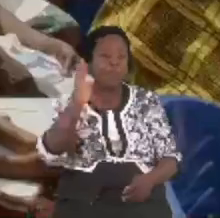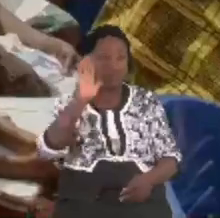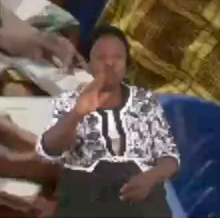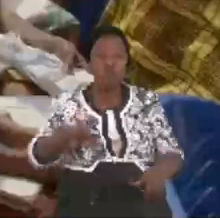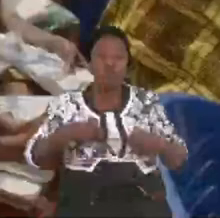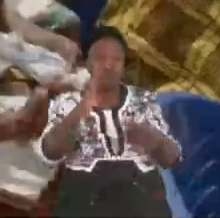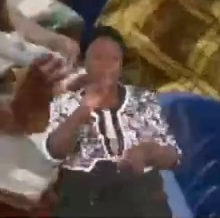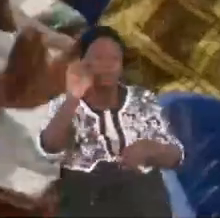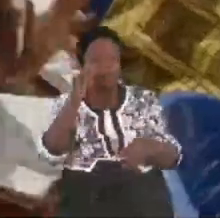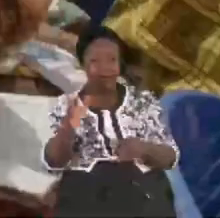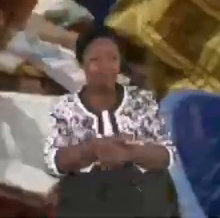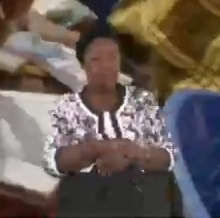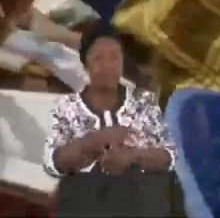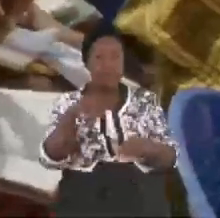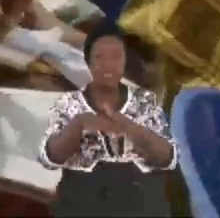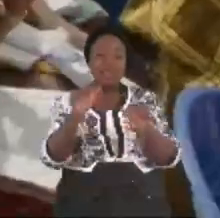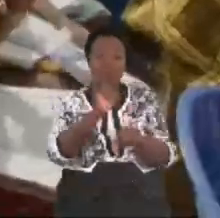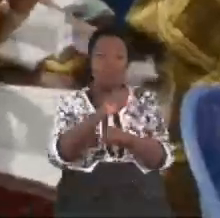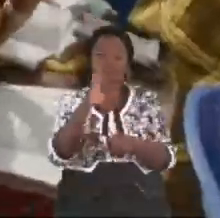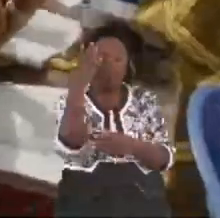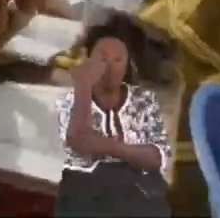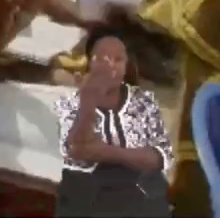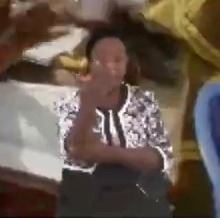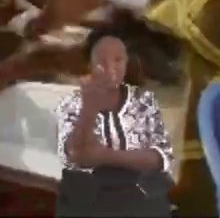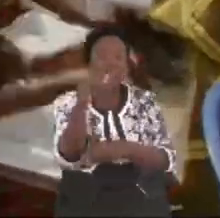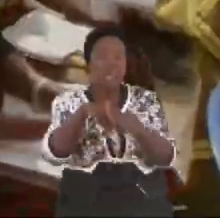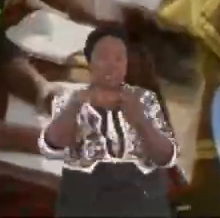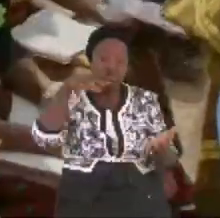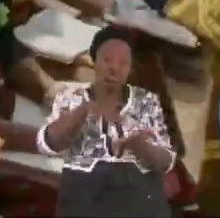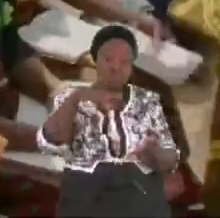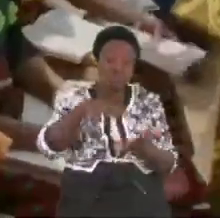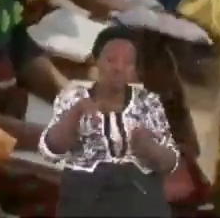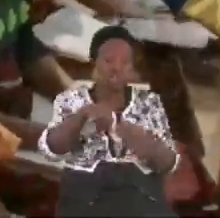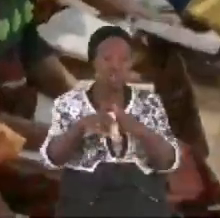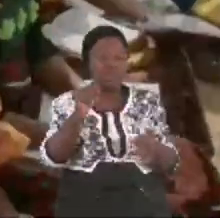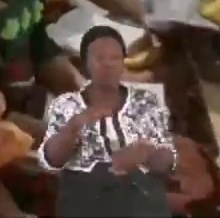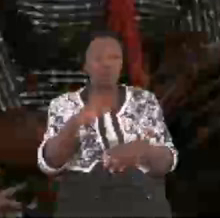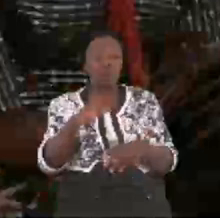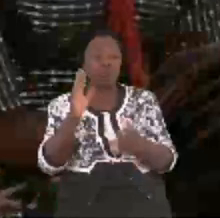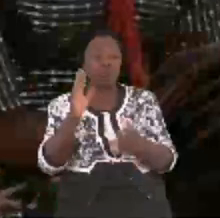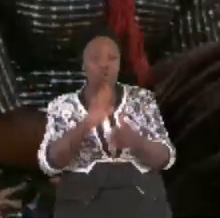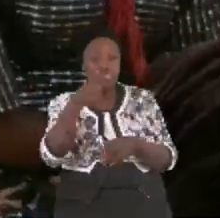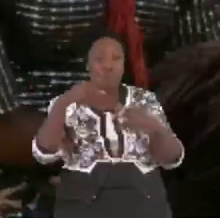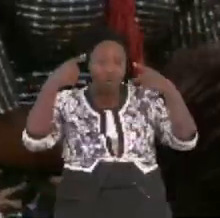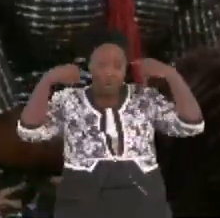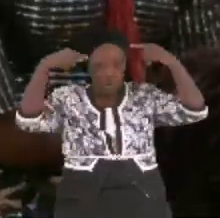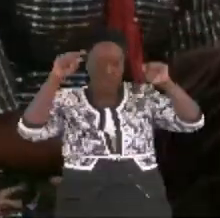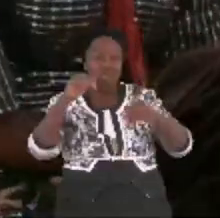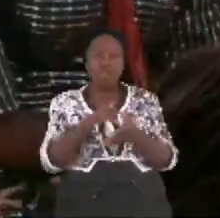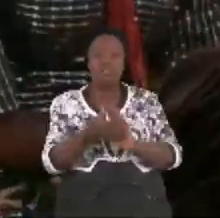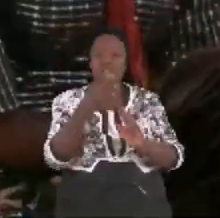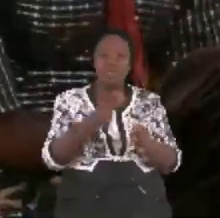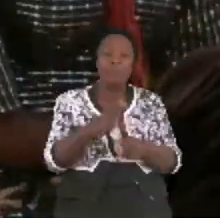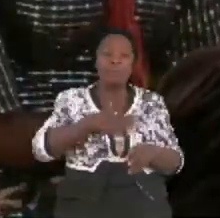sera fructueuse. Dans l'œuvre de tes mains, dans les études, dans ta profession, tu vas réussir. Mon